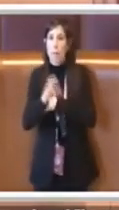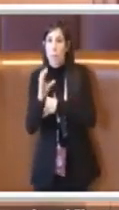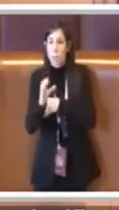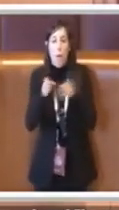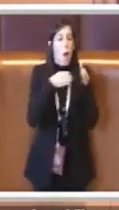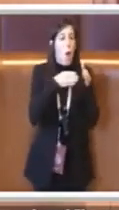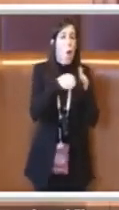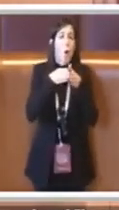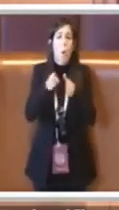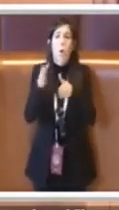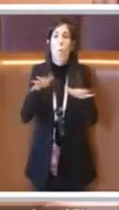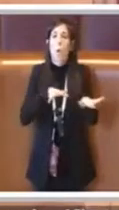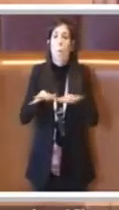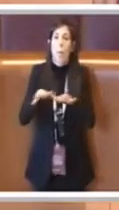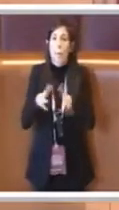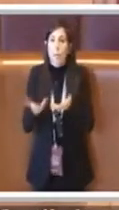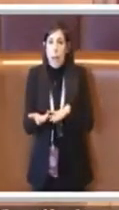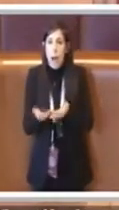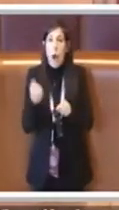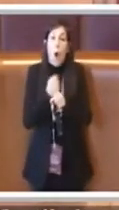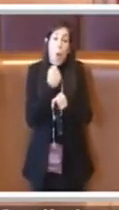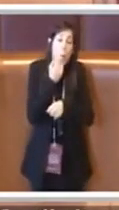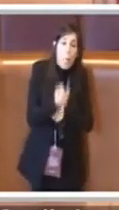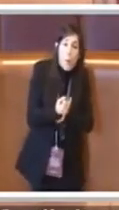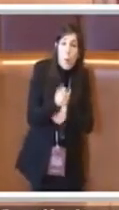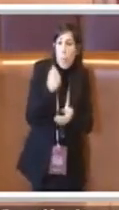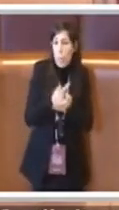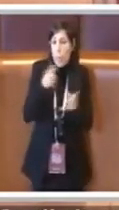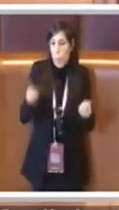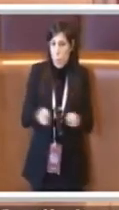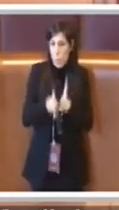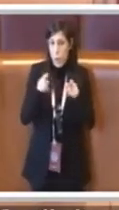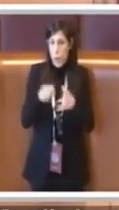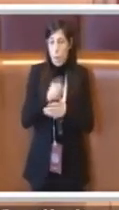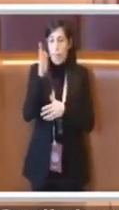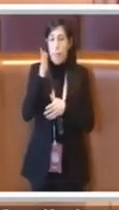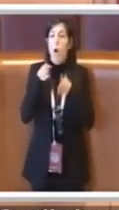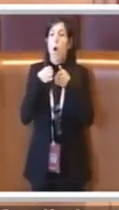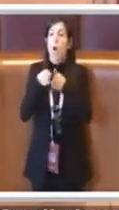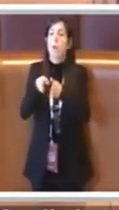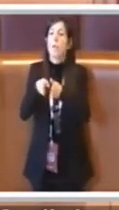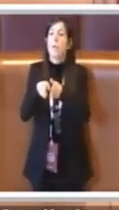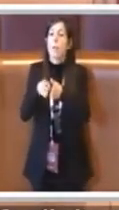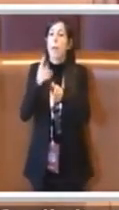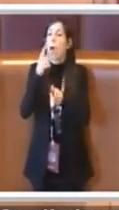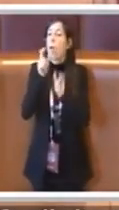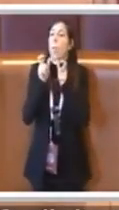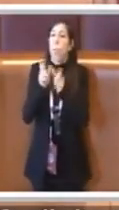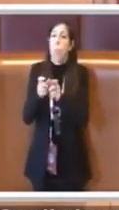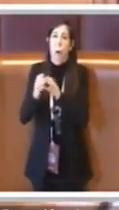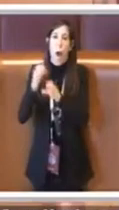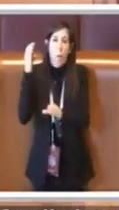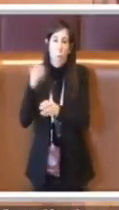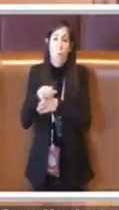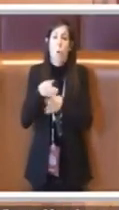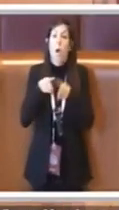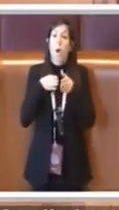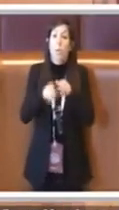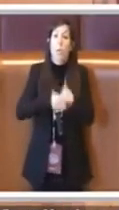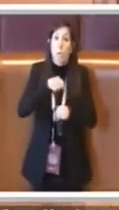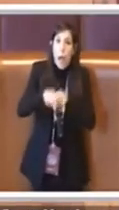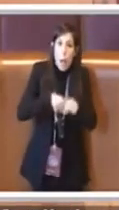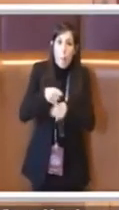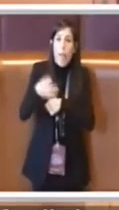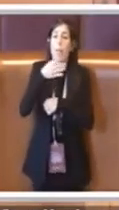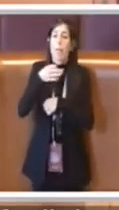corridoi della mobilità, penso ad opere più piccole ma ugualmente significative, le corsie preferenziali, le corsie ciclabili, le isole ambientali, la